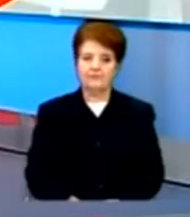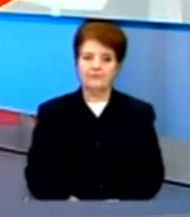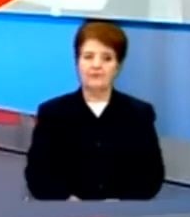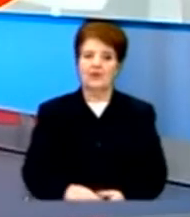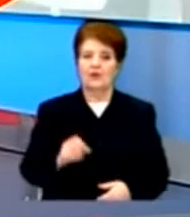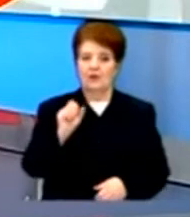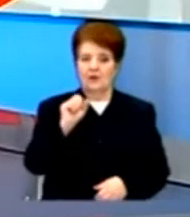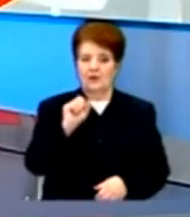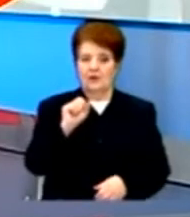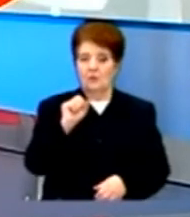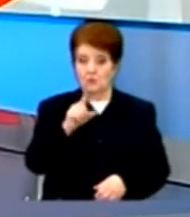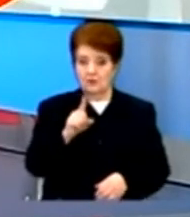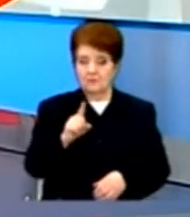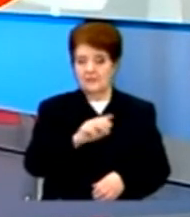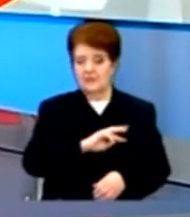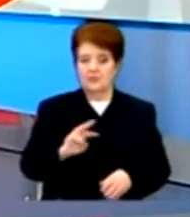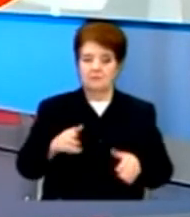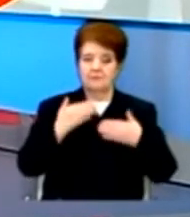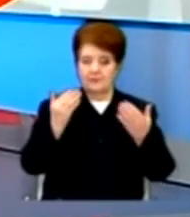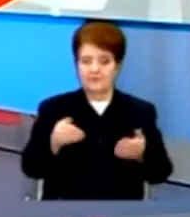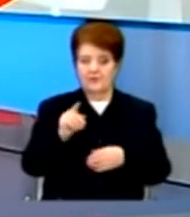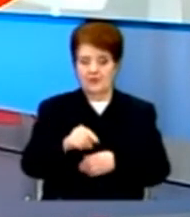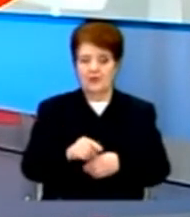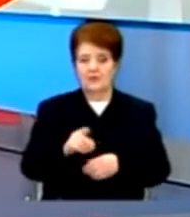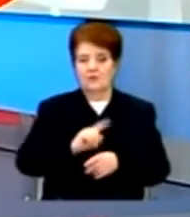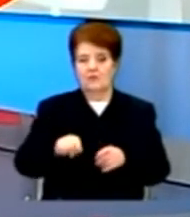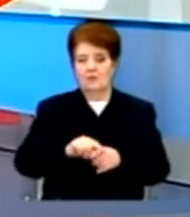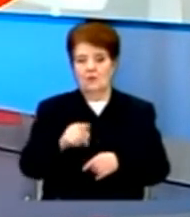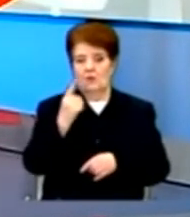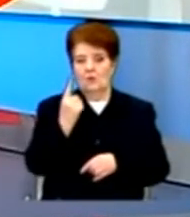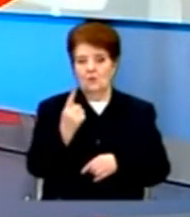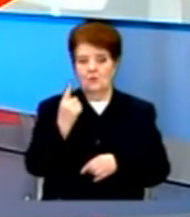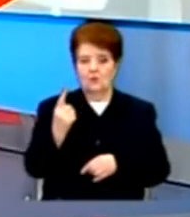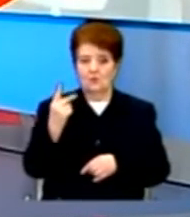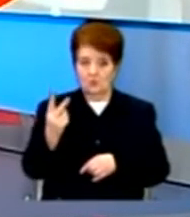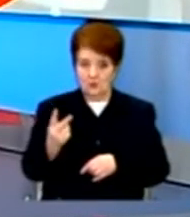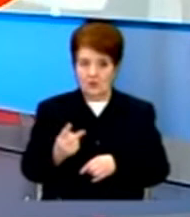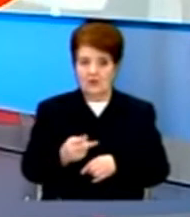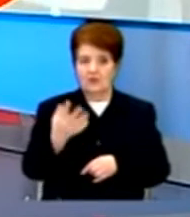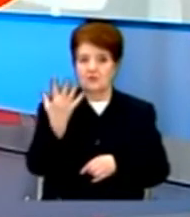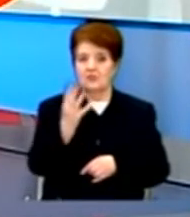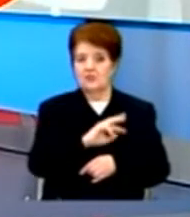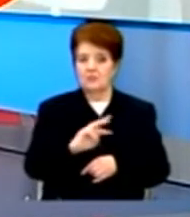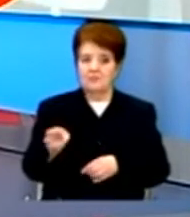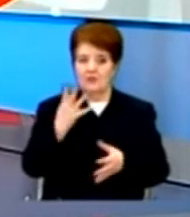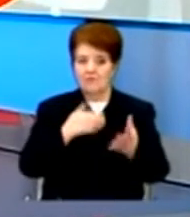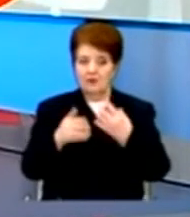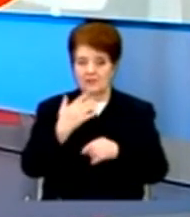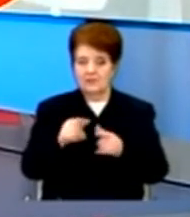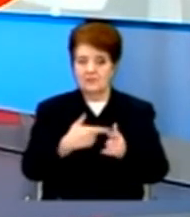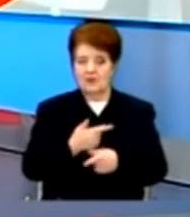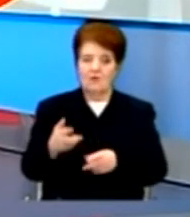Din 11.000 de apeluri procesate zilnic de operatorii 112 din Republica Moldova, peste 5.000 sunt false sau